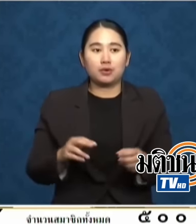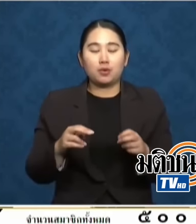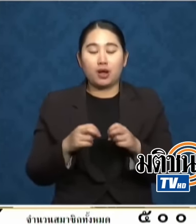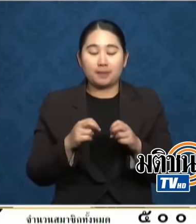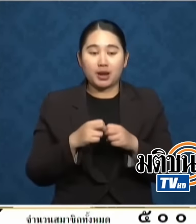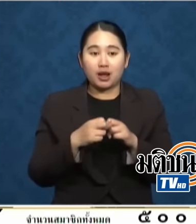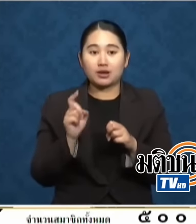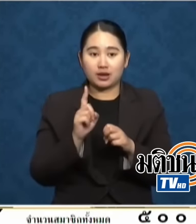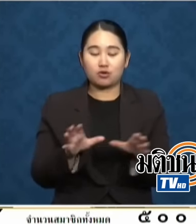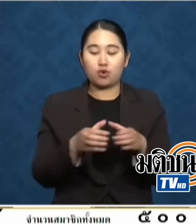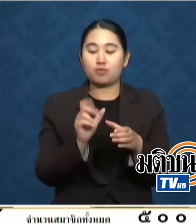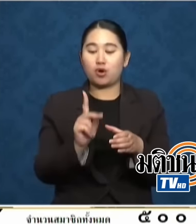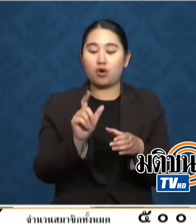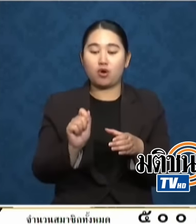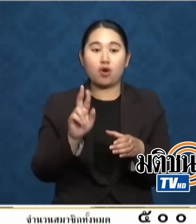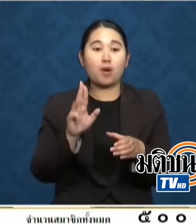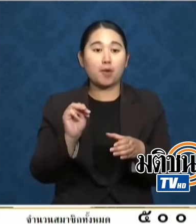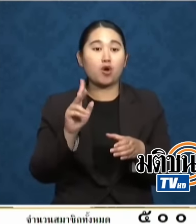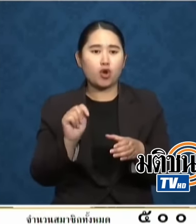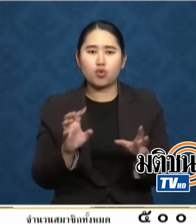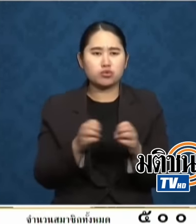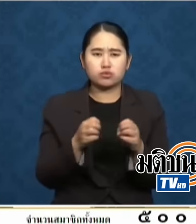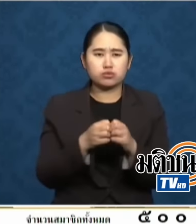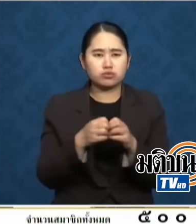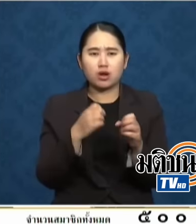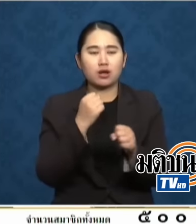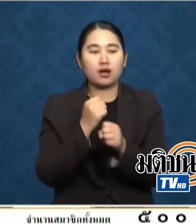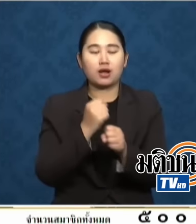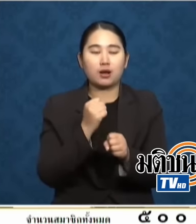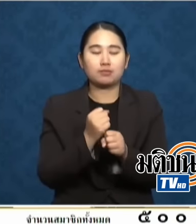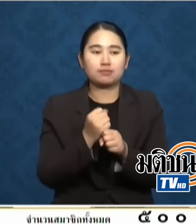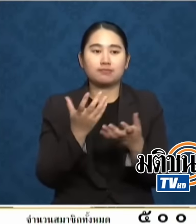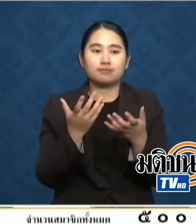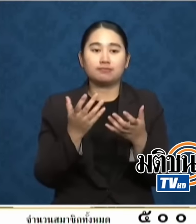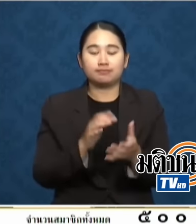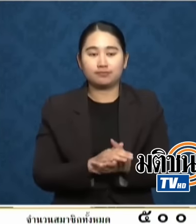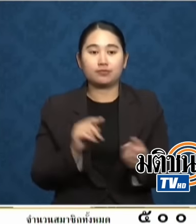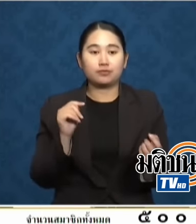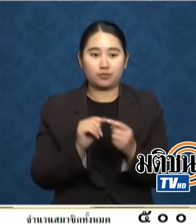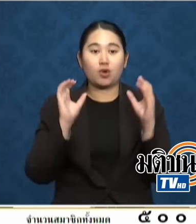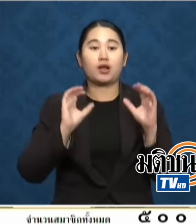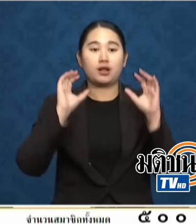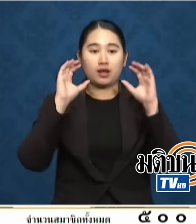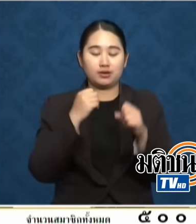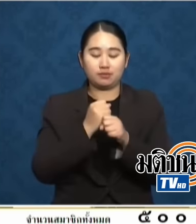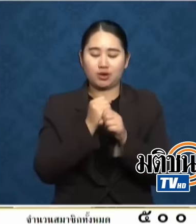ายอำนาจกอรมน.เข้ามาล้วงลูกเข้ามาแทรกแซงเข้ามาทำแทนหน่วยงานทางด้านพลเรือน